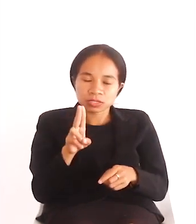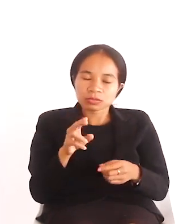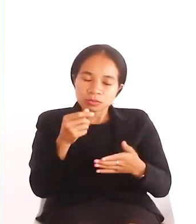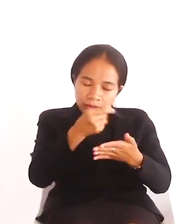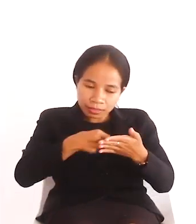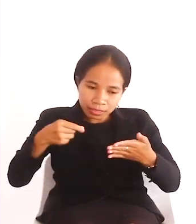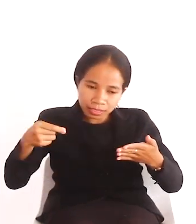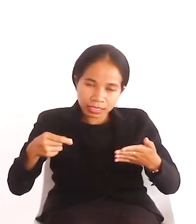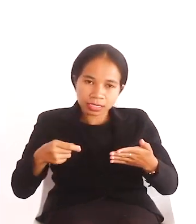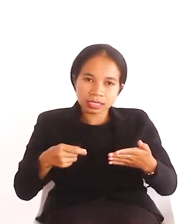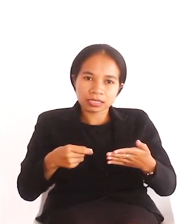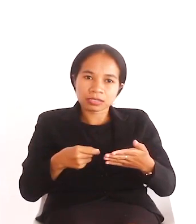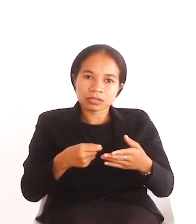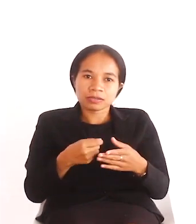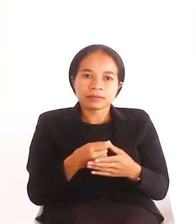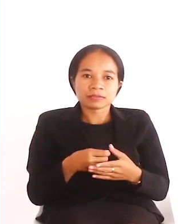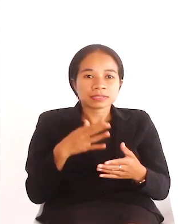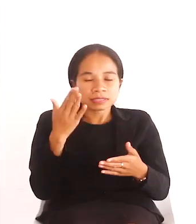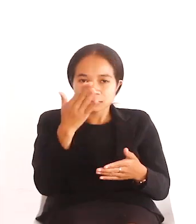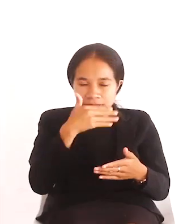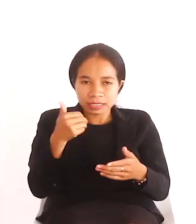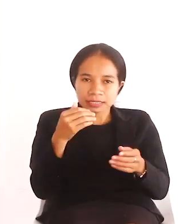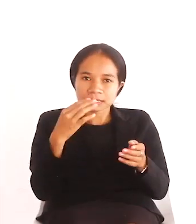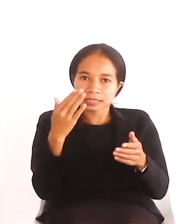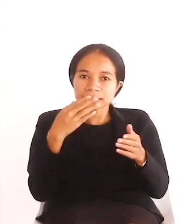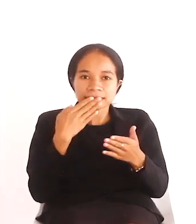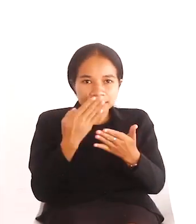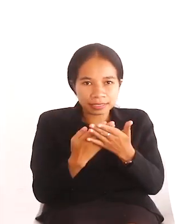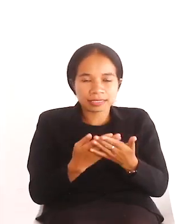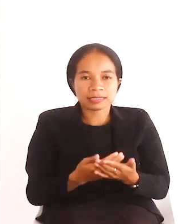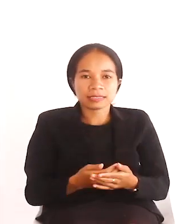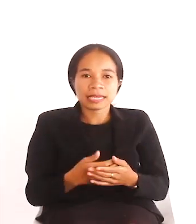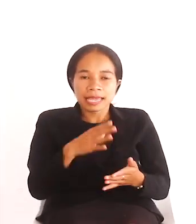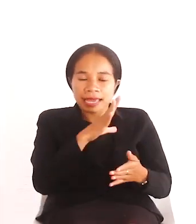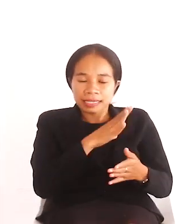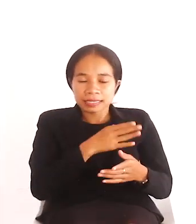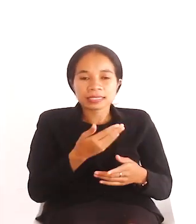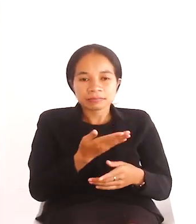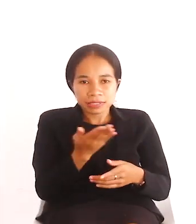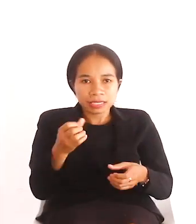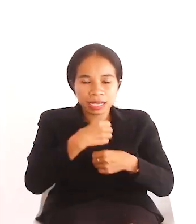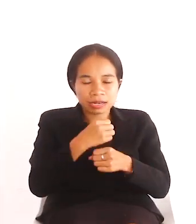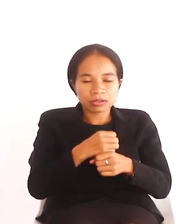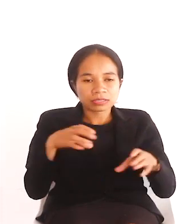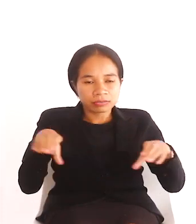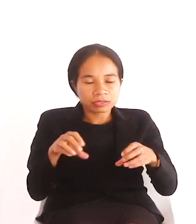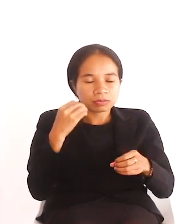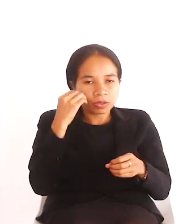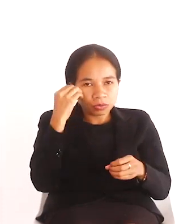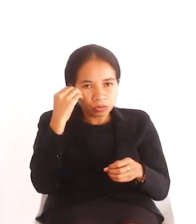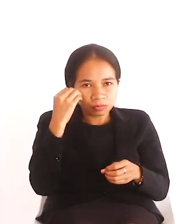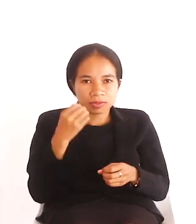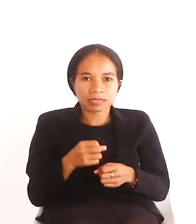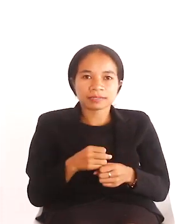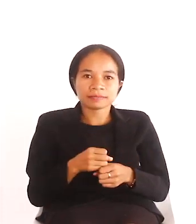kerek, no sai expressivo liu. Hein katak alinsira halo na servisu ba umane behau fohori seik. Karik alinsira